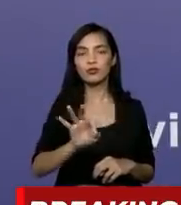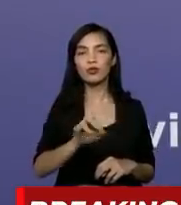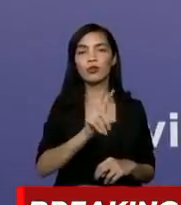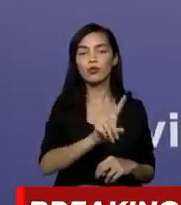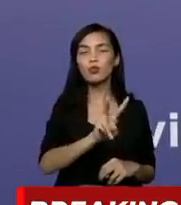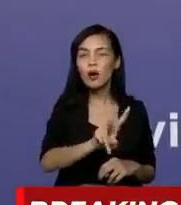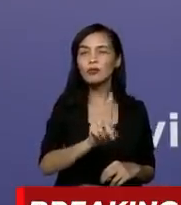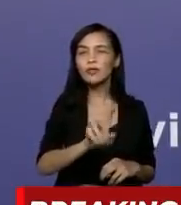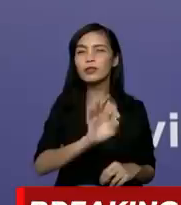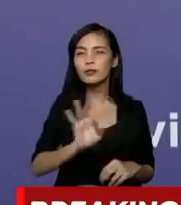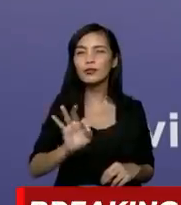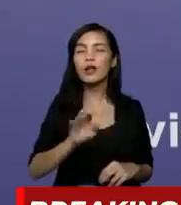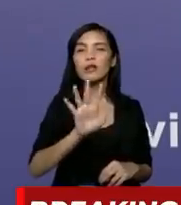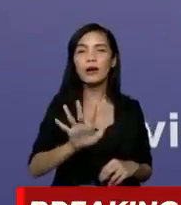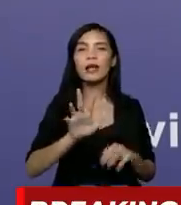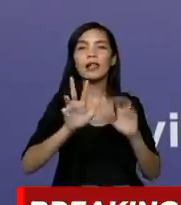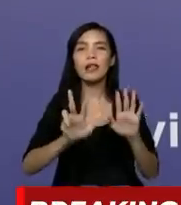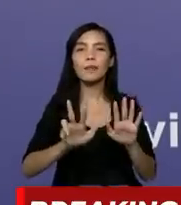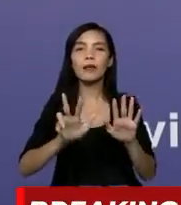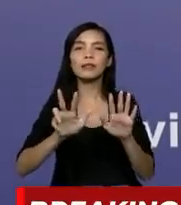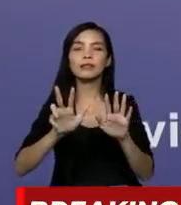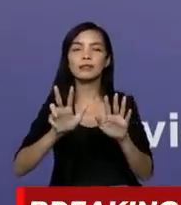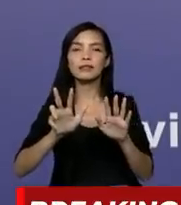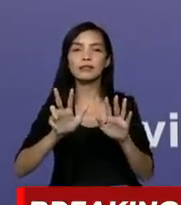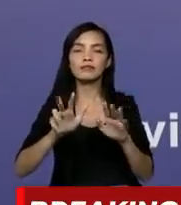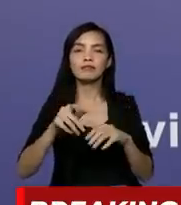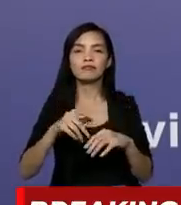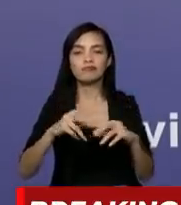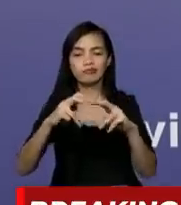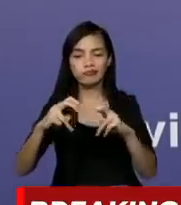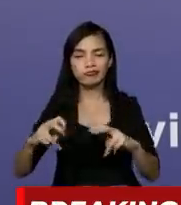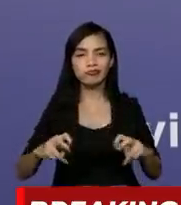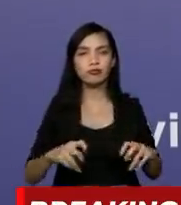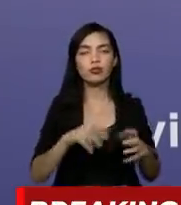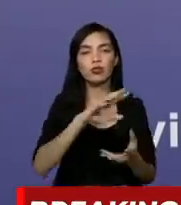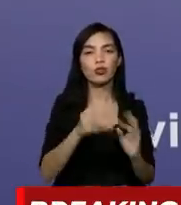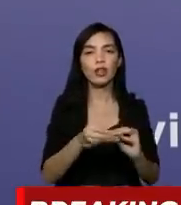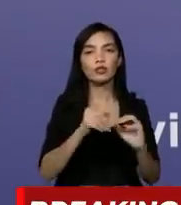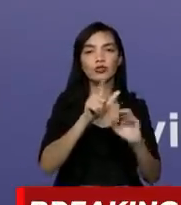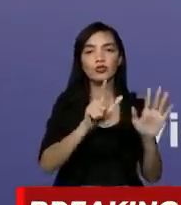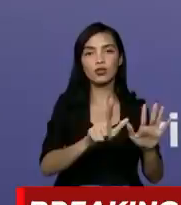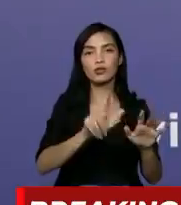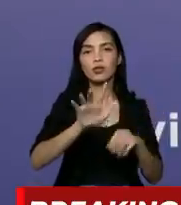1589 spesimen Hai sehingga total yang kita periksa hari ini adalah